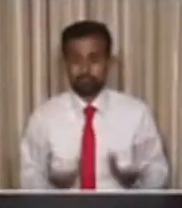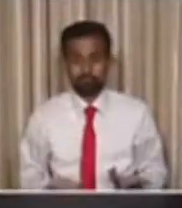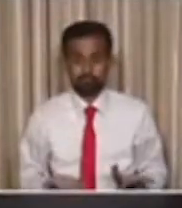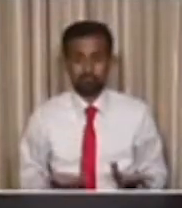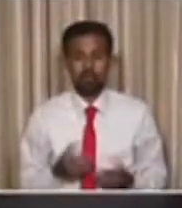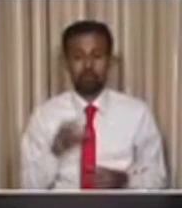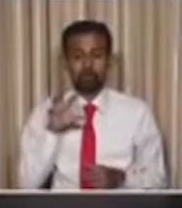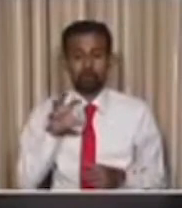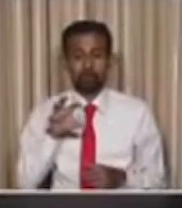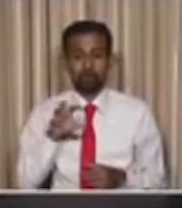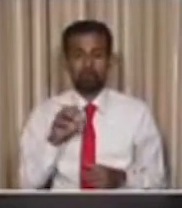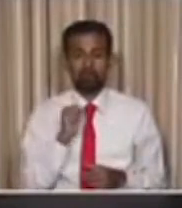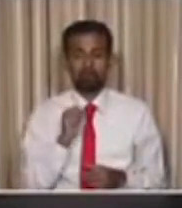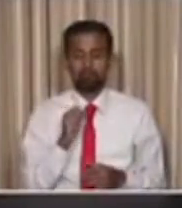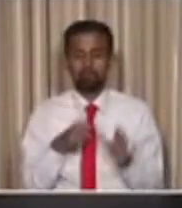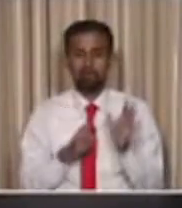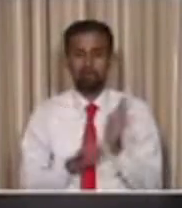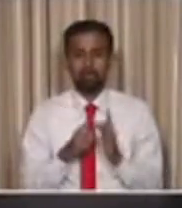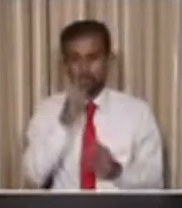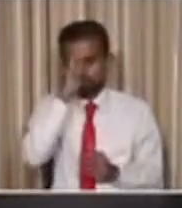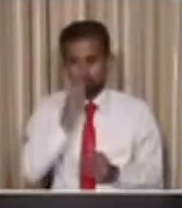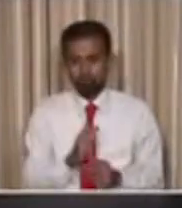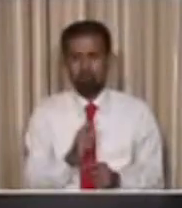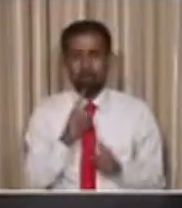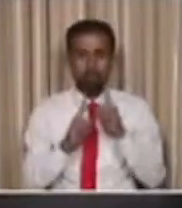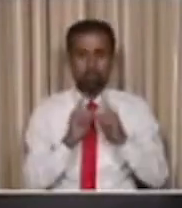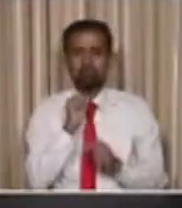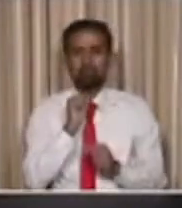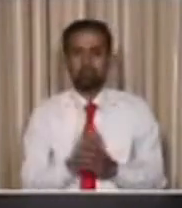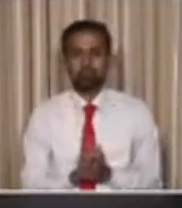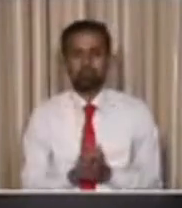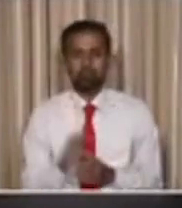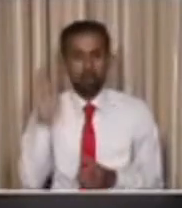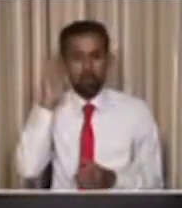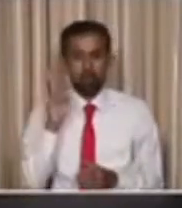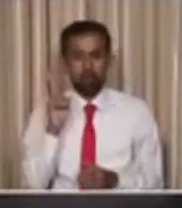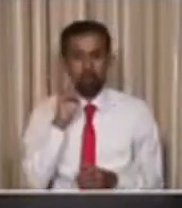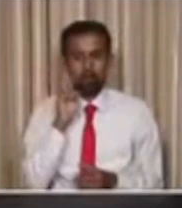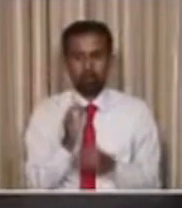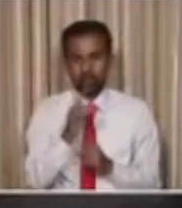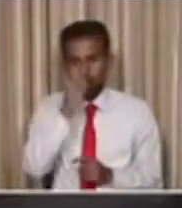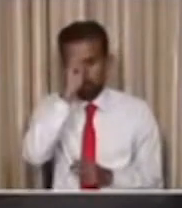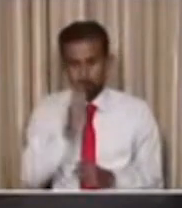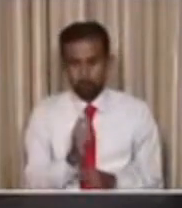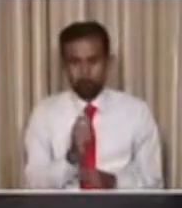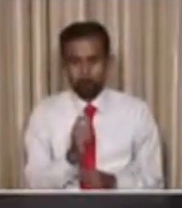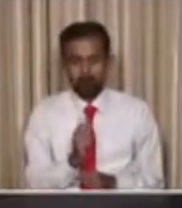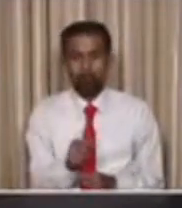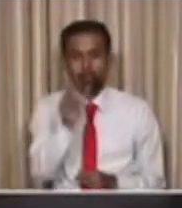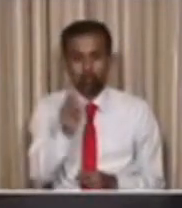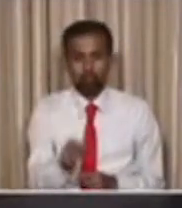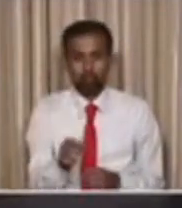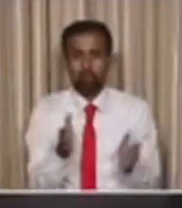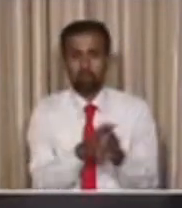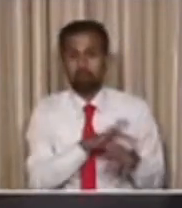මේ වගේ රටක මොකද්ද මේ අලිසබ්බි මහත්තයා දාන ටෝක්? ඉතින් අපි අහනවා රනිල් වික්‍රමසිංහ ජනාධිපතිතුමාගෙන් ඔබතුමා